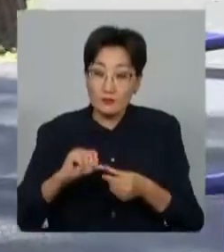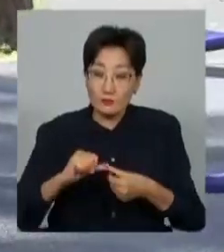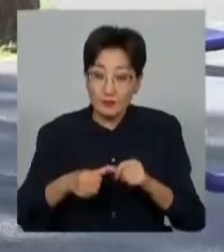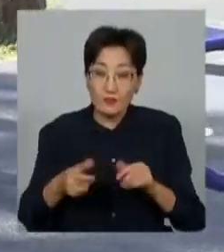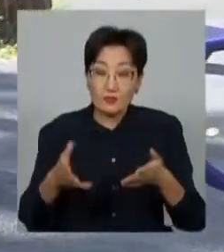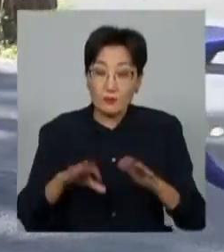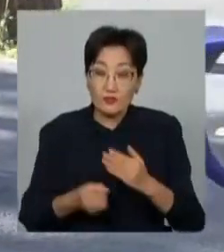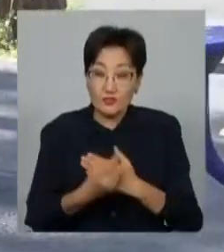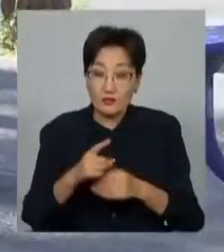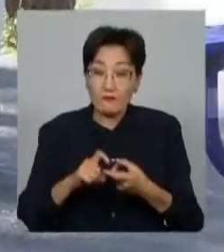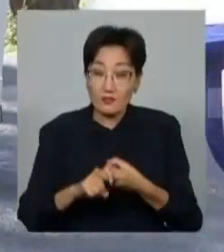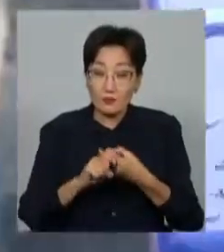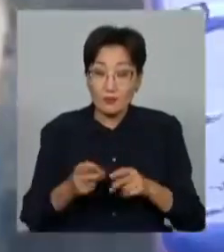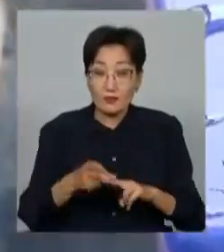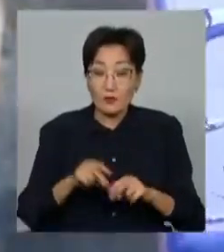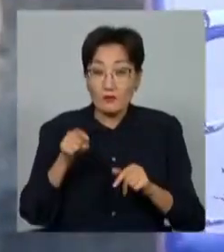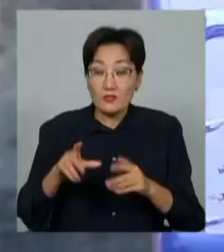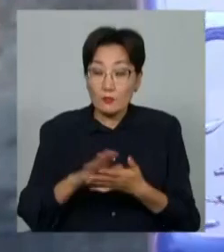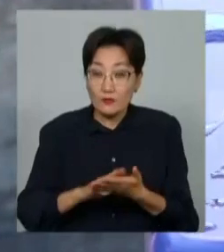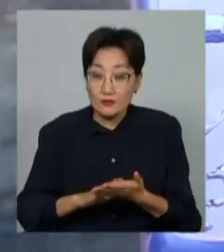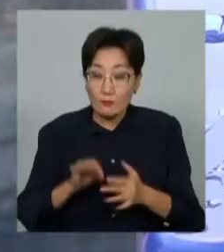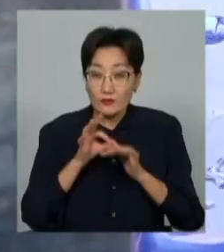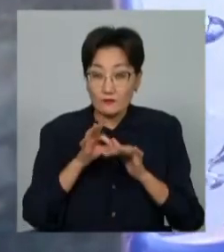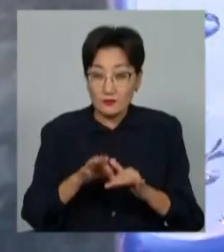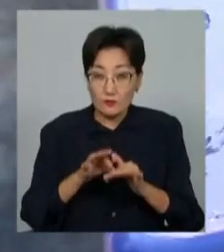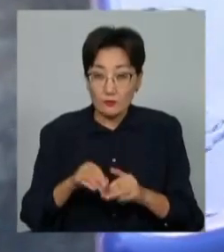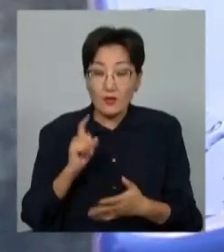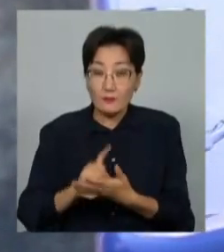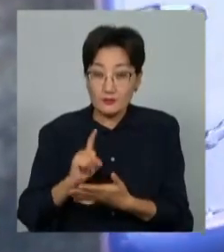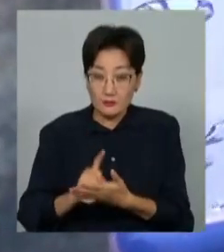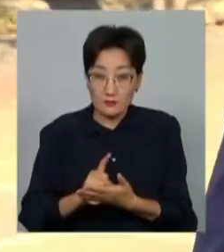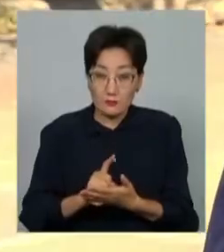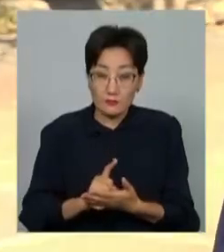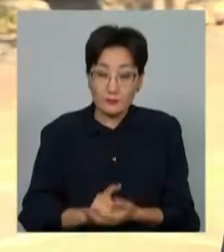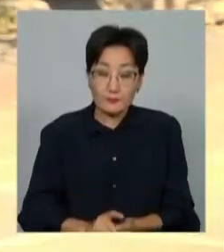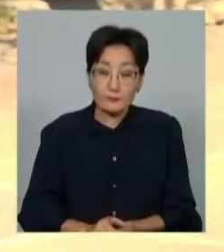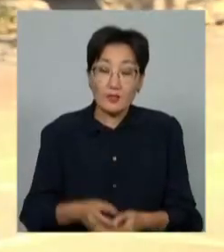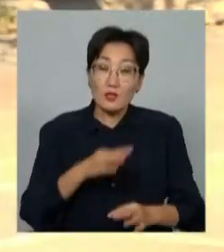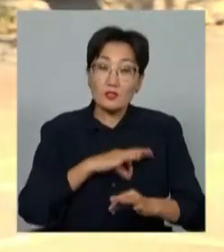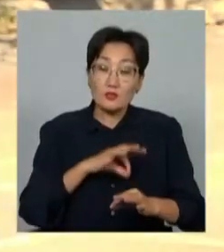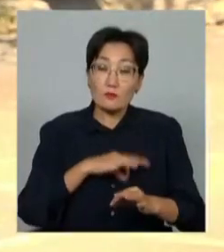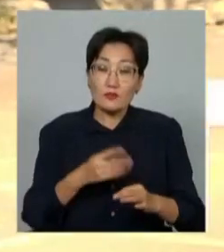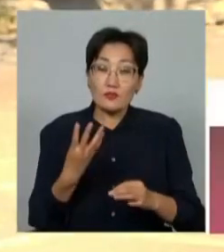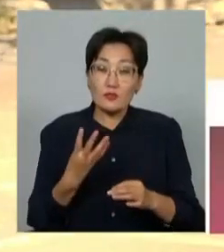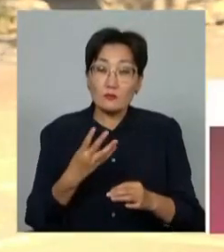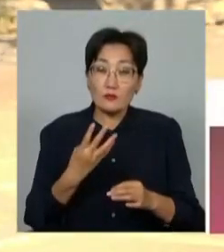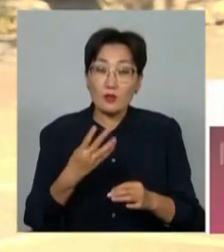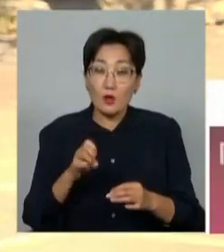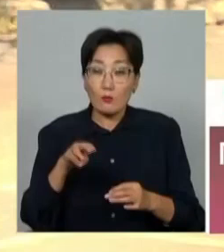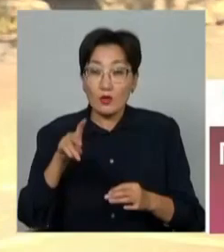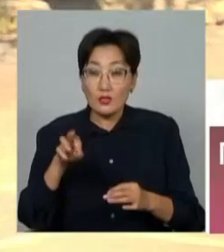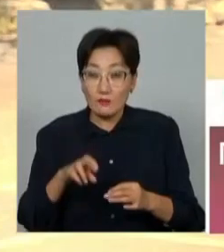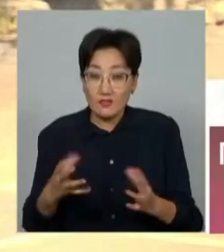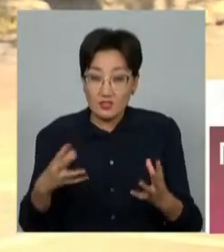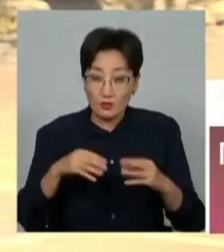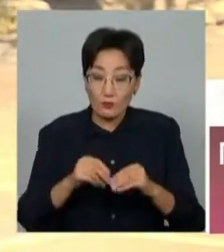остаются источником инфекции. Поэтому там дезинфекция проводится в обязательном порядке. Используется четвертичное аммониевое